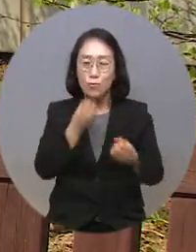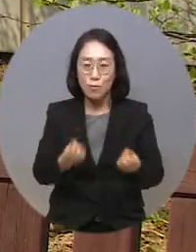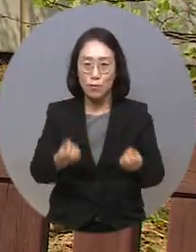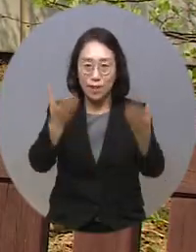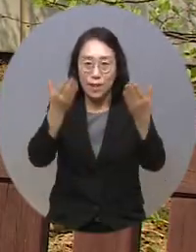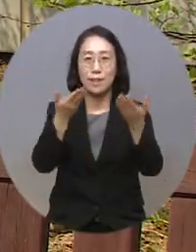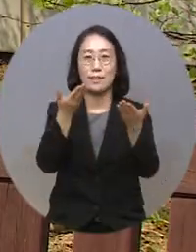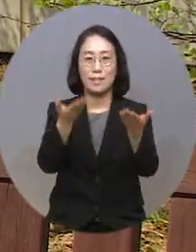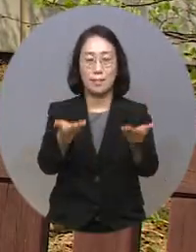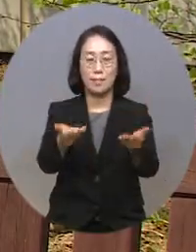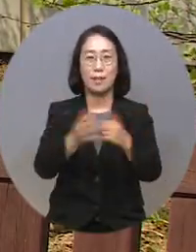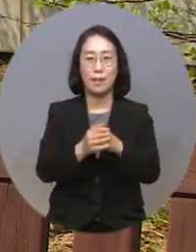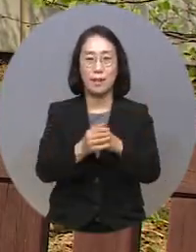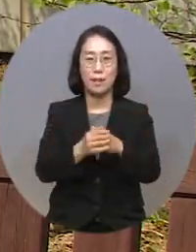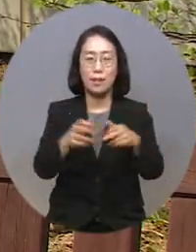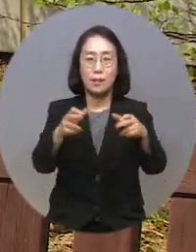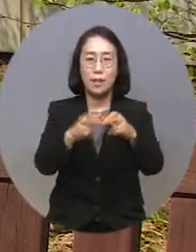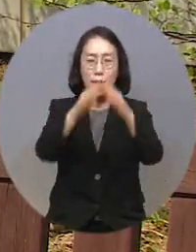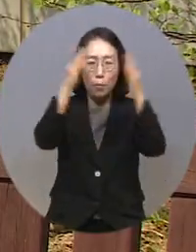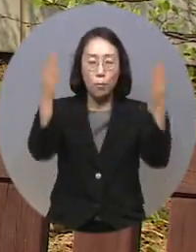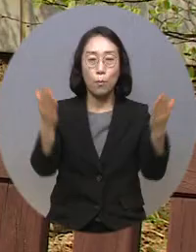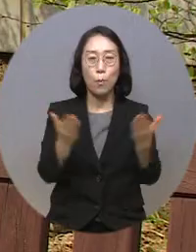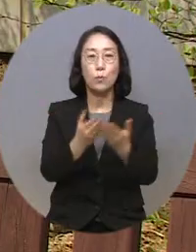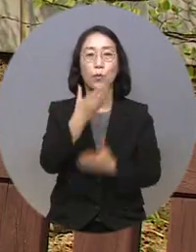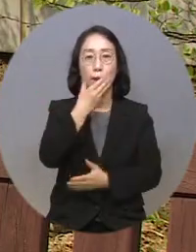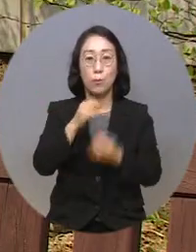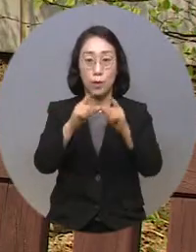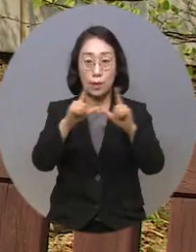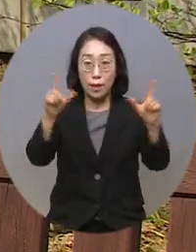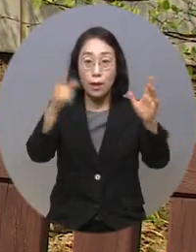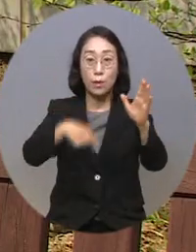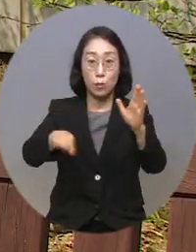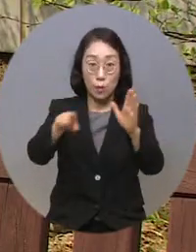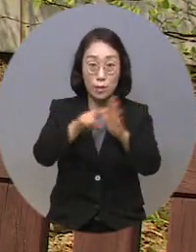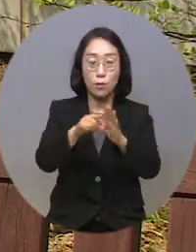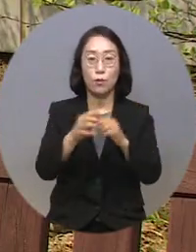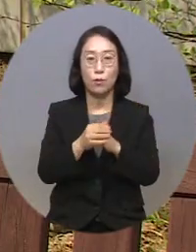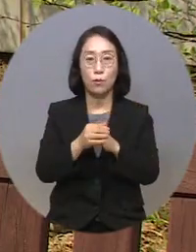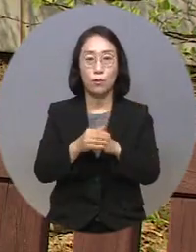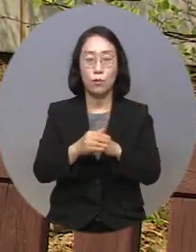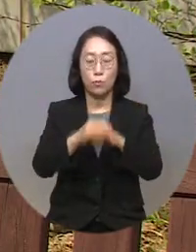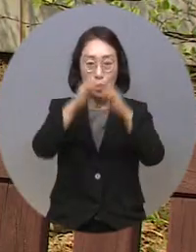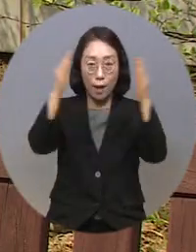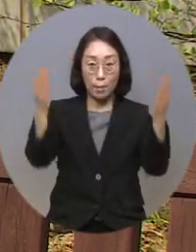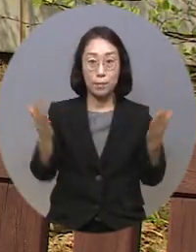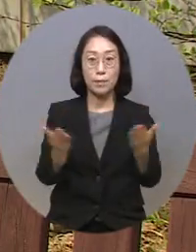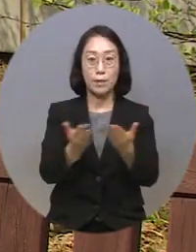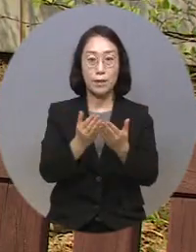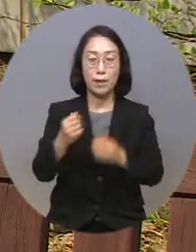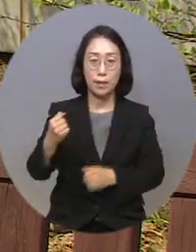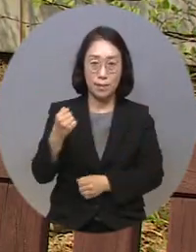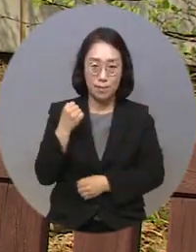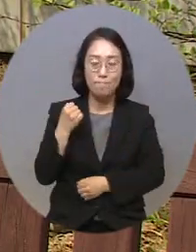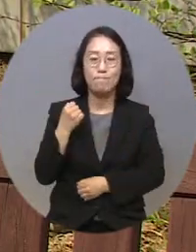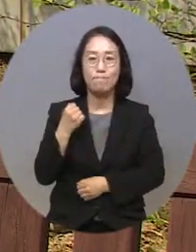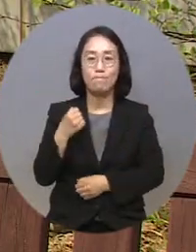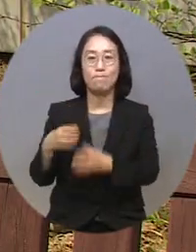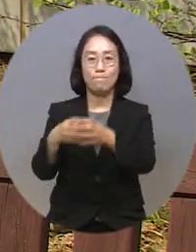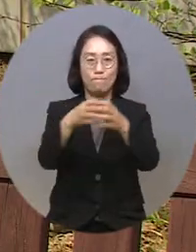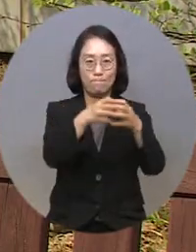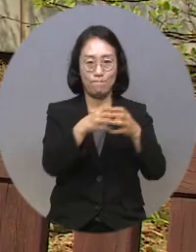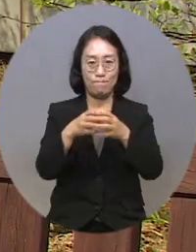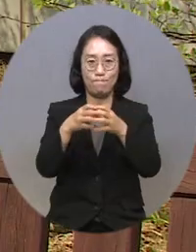축하드립니다. 장애인 모두가 행복한 대한민국을 만들어 나갈 수 있도록 우리 함께 힘을 쓰겠습니다.